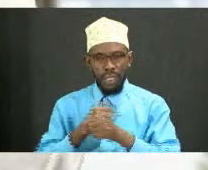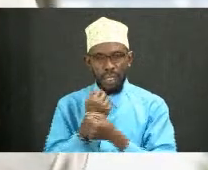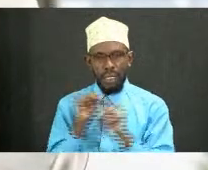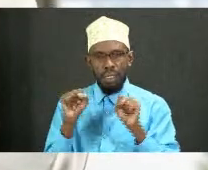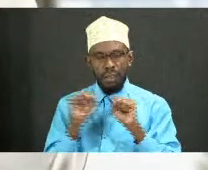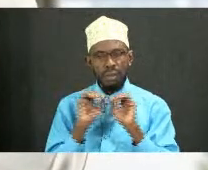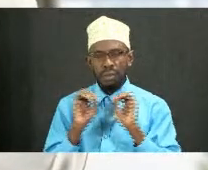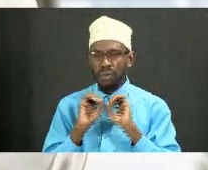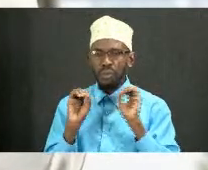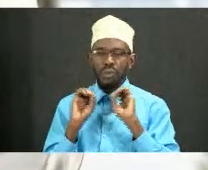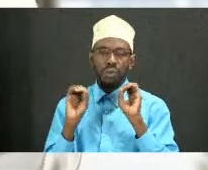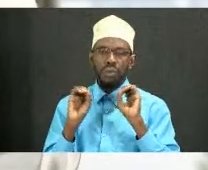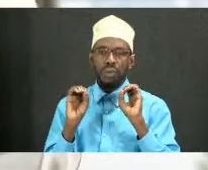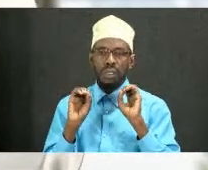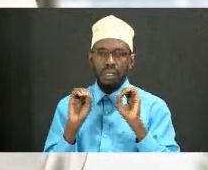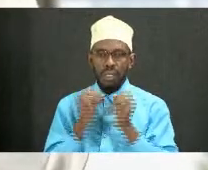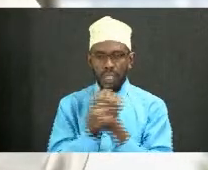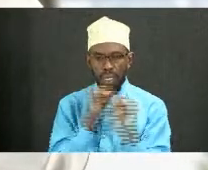ni salio la matumizi yako.